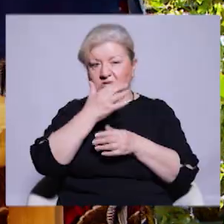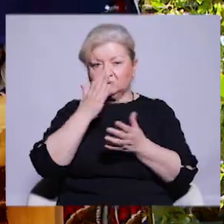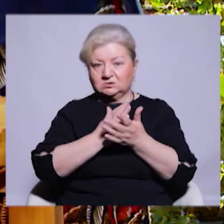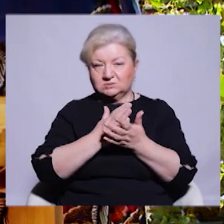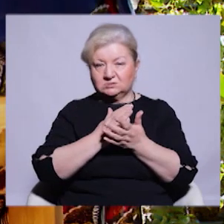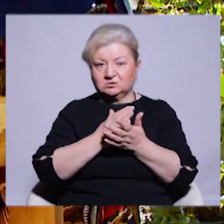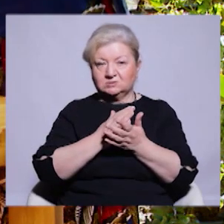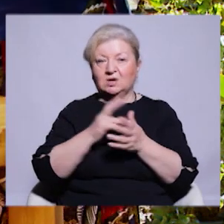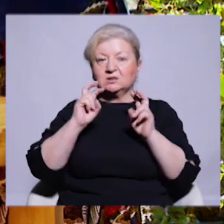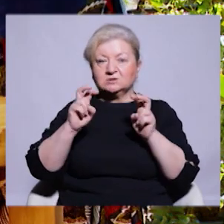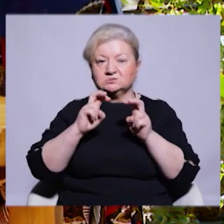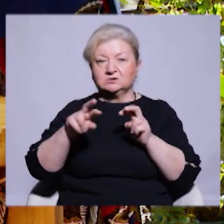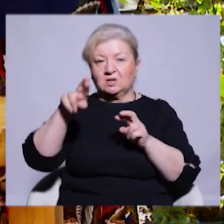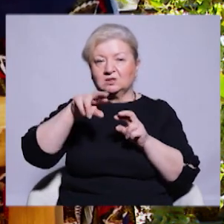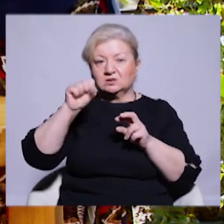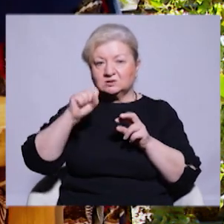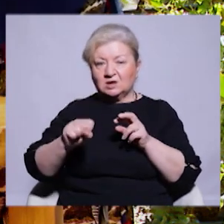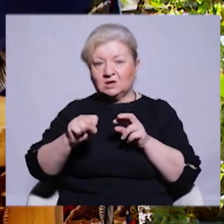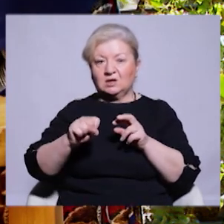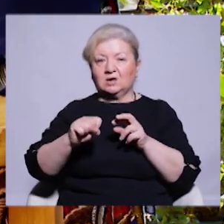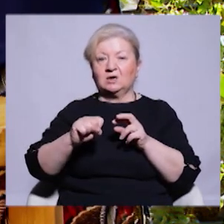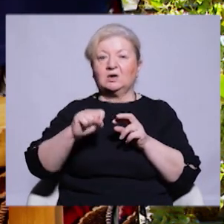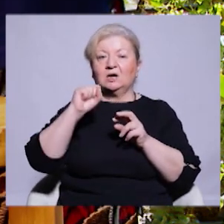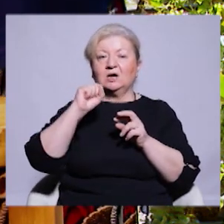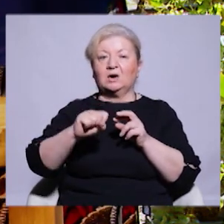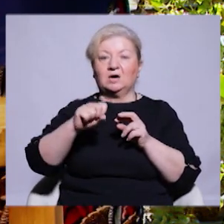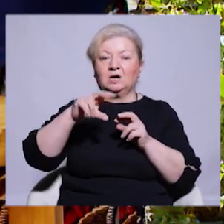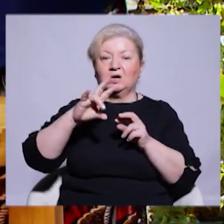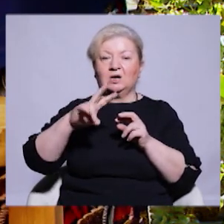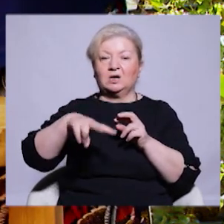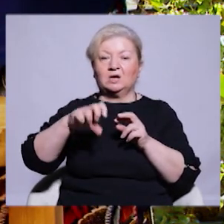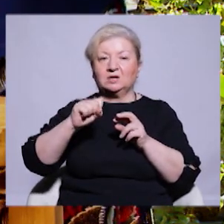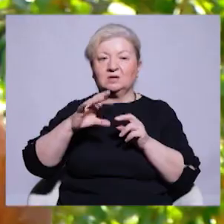ი ალან, ანუ უკან და წამოვიდეთ ალანთა კარი, დარი